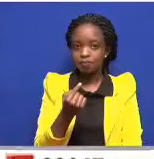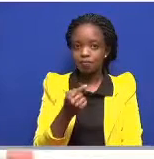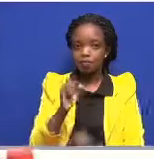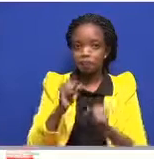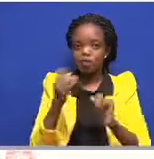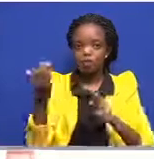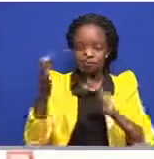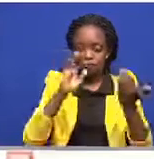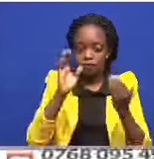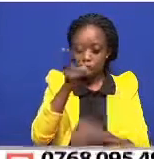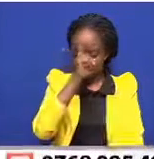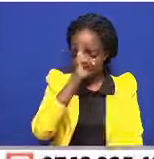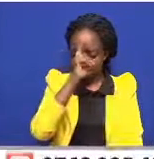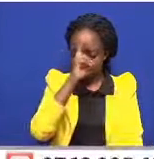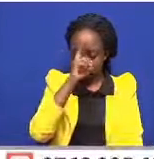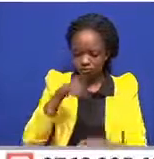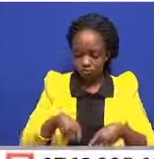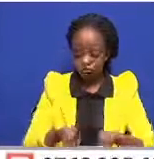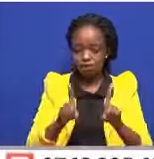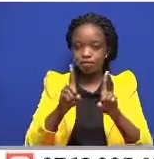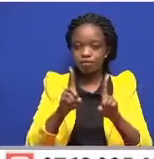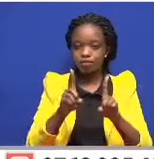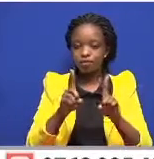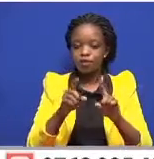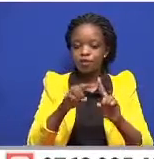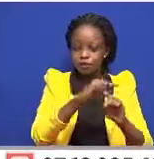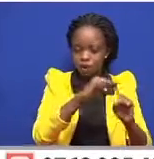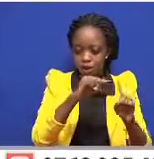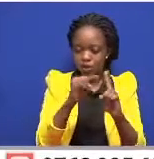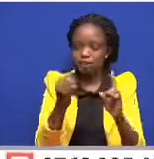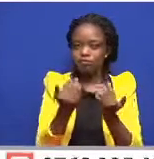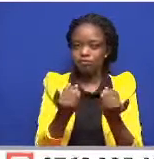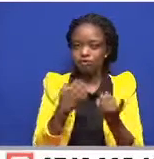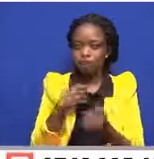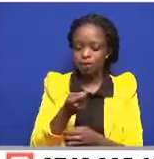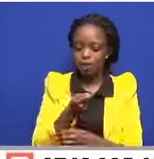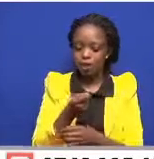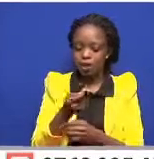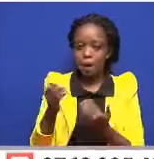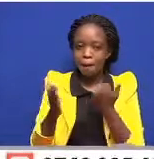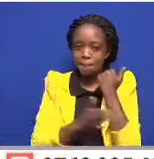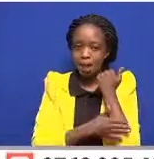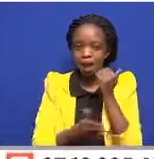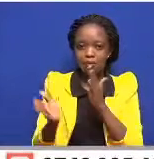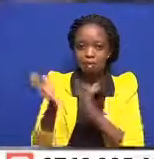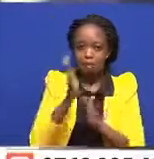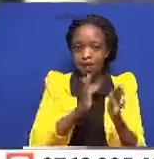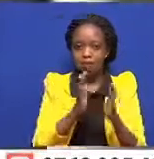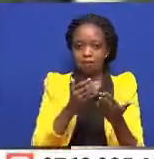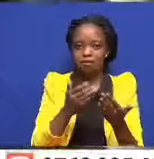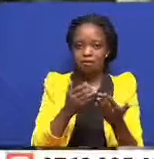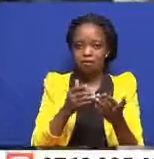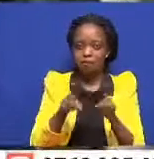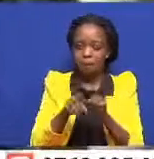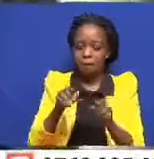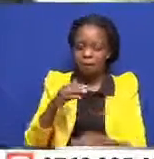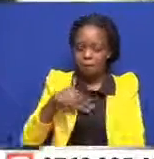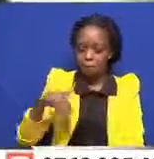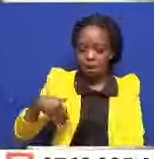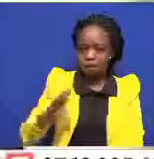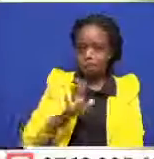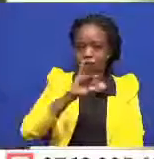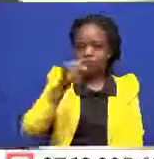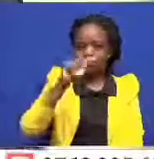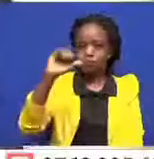atajishtaki kwa maafisa wa polisi kwa madai ya mauaji ili alipie matendo yake maovu. Kulingana na ndugu yake Jackson